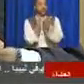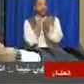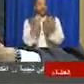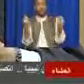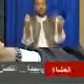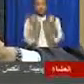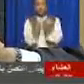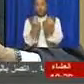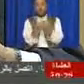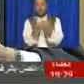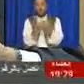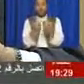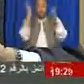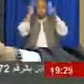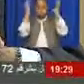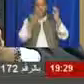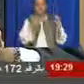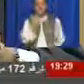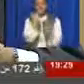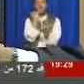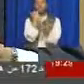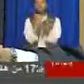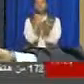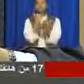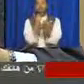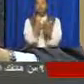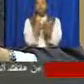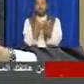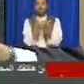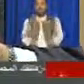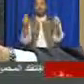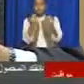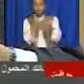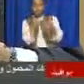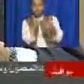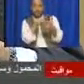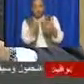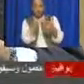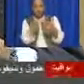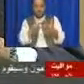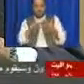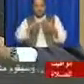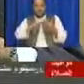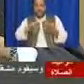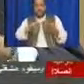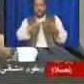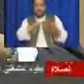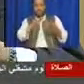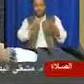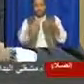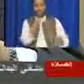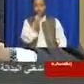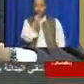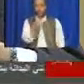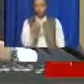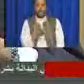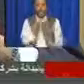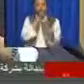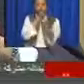يشاركون لكن لابد ان يكون معهم اهل العلم الشرعي لان المصالح اذا لم تقم على